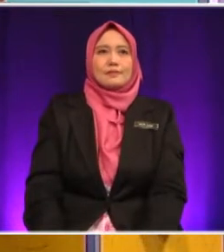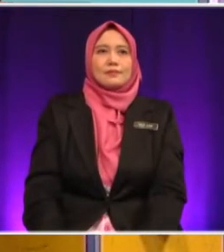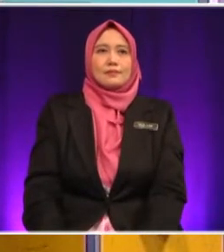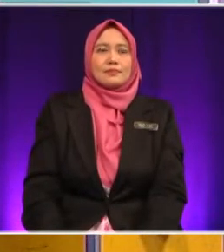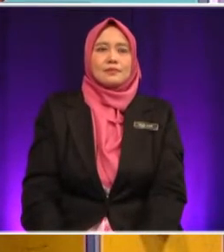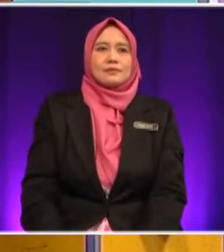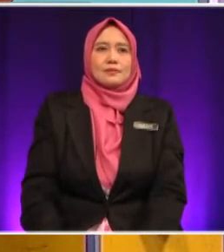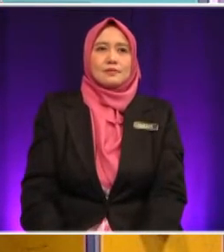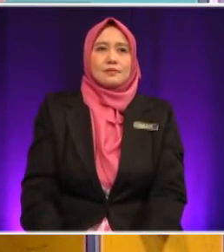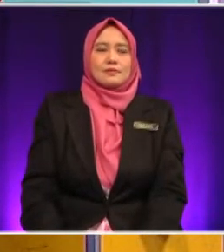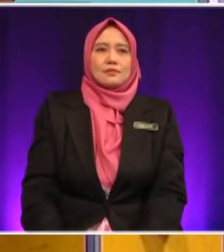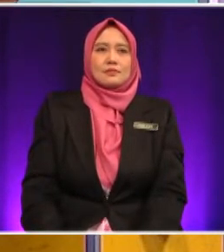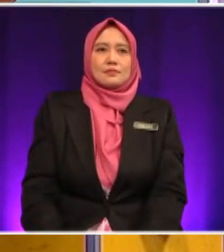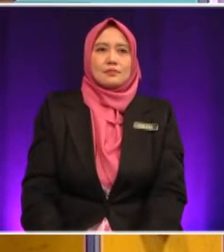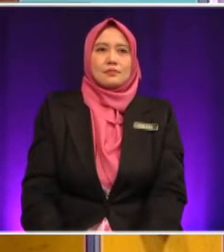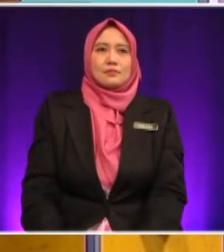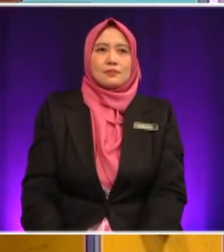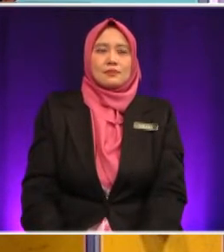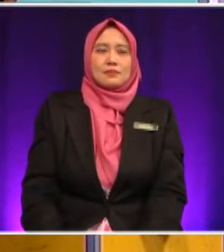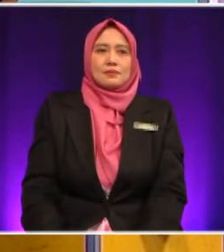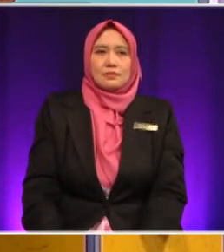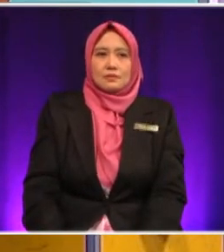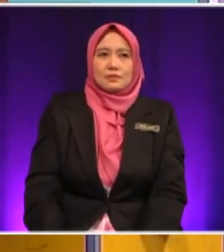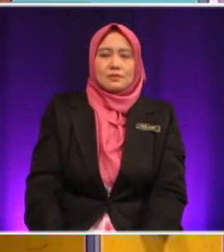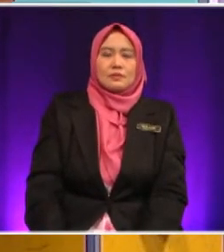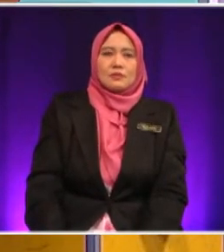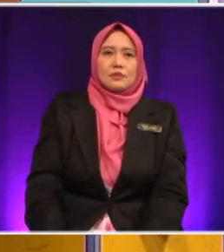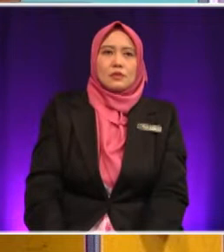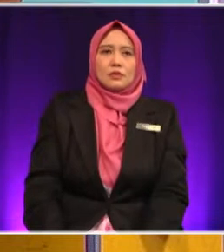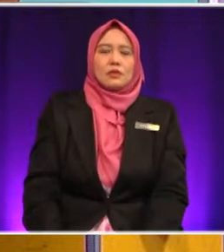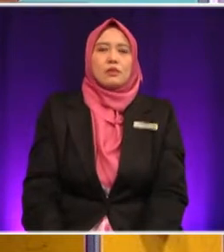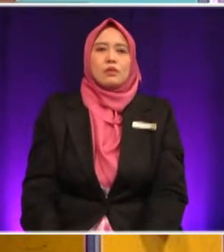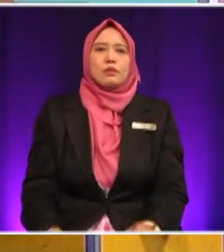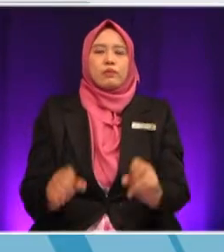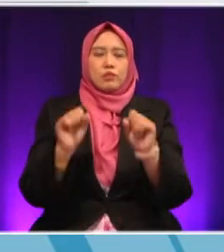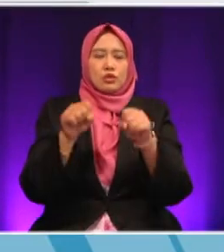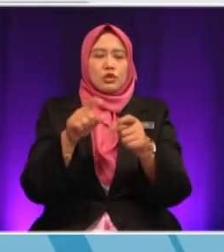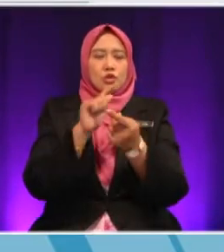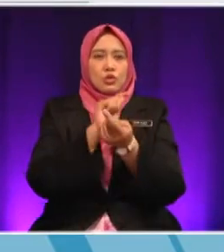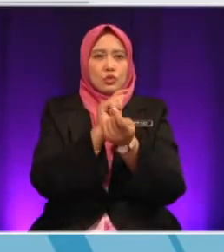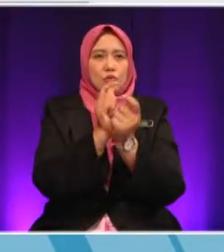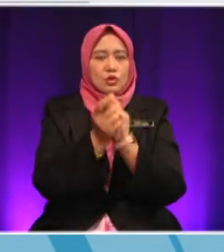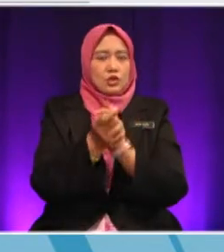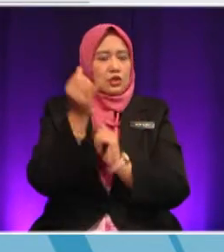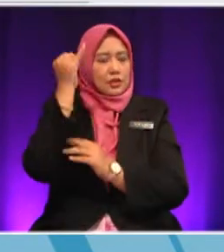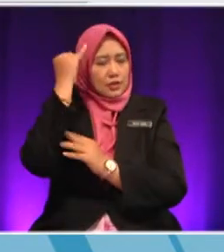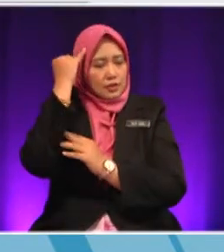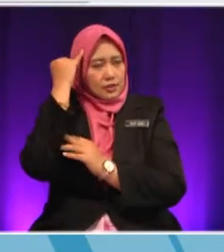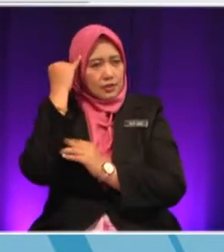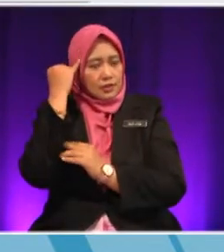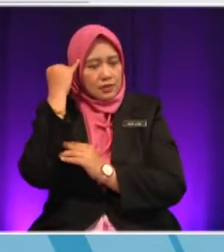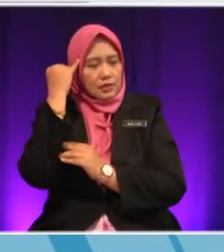ki soalnya saya ga bertanggung jawab menukar ide kepada aplikasi dalam tarian